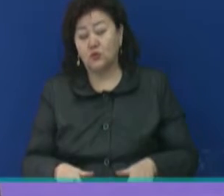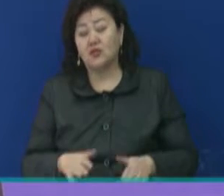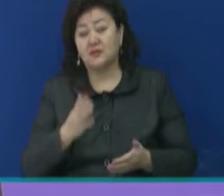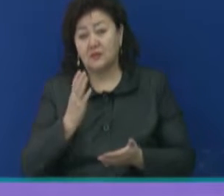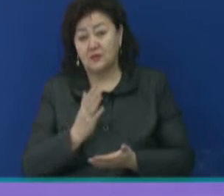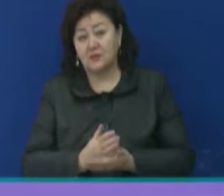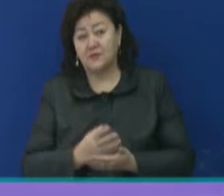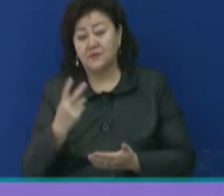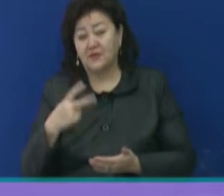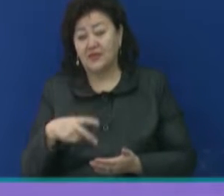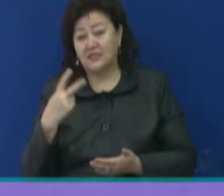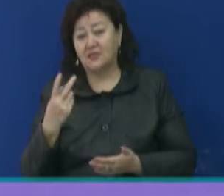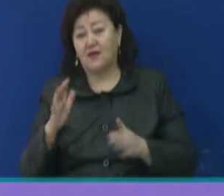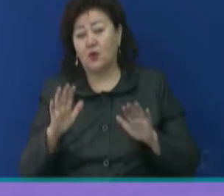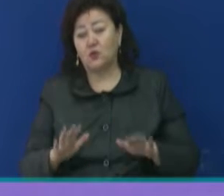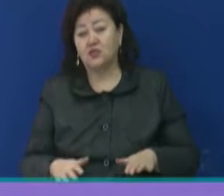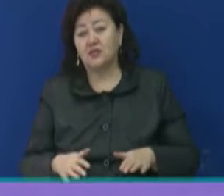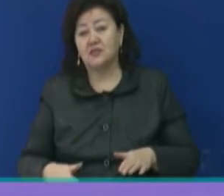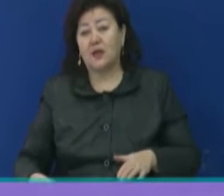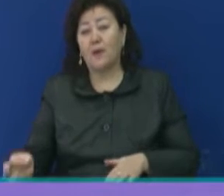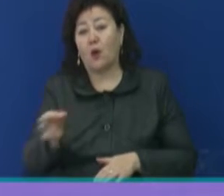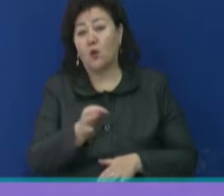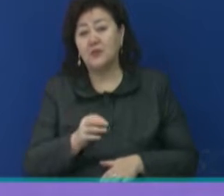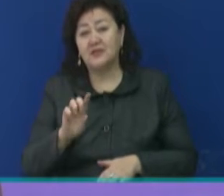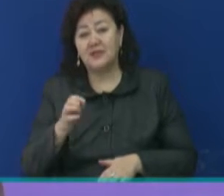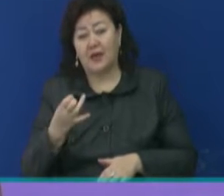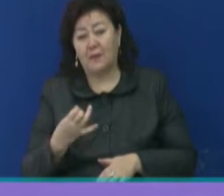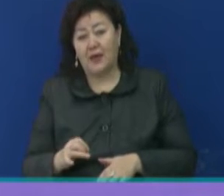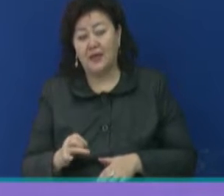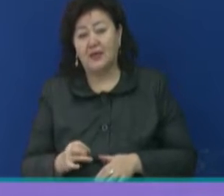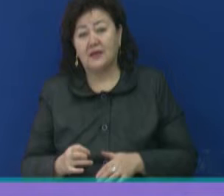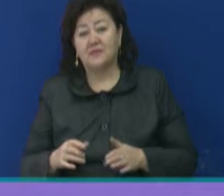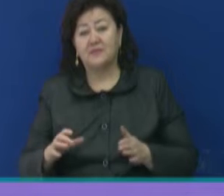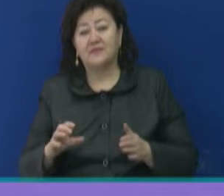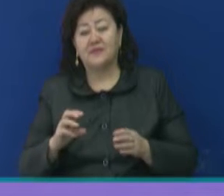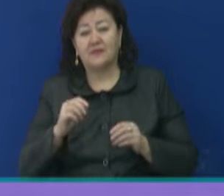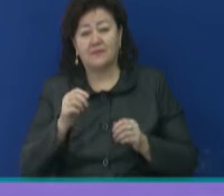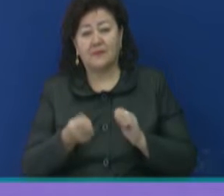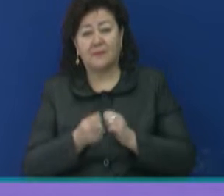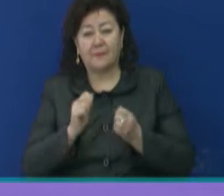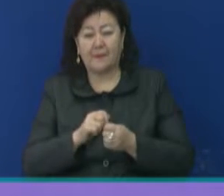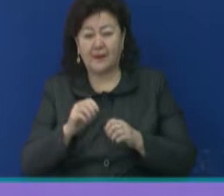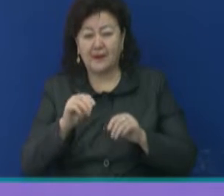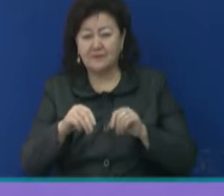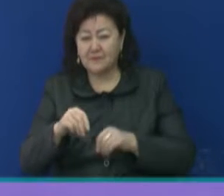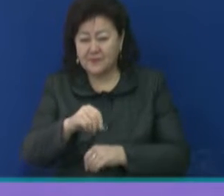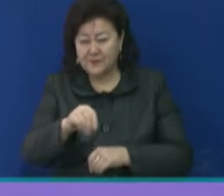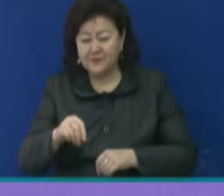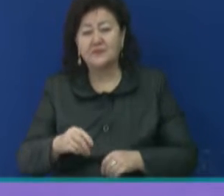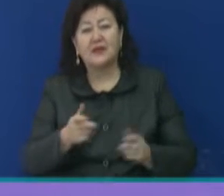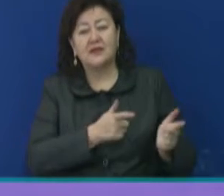имеются 22 участка по нашей области инертный материал заготовлен стопроцентном объеме